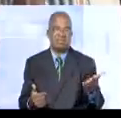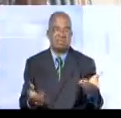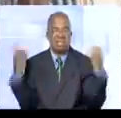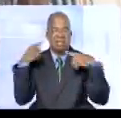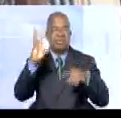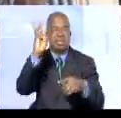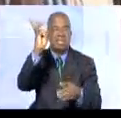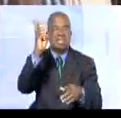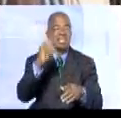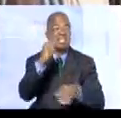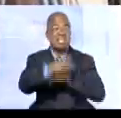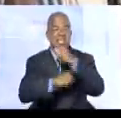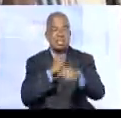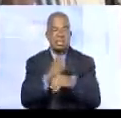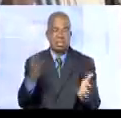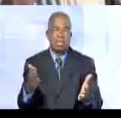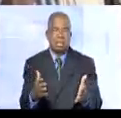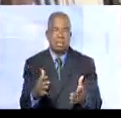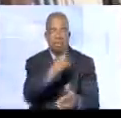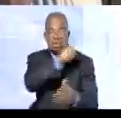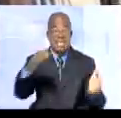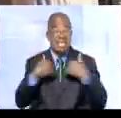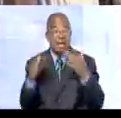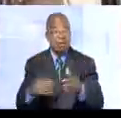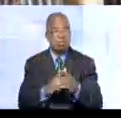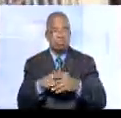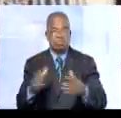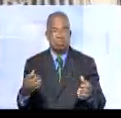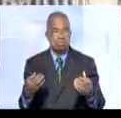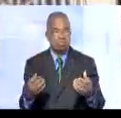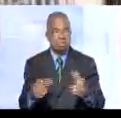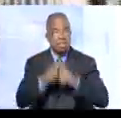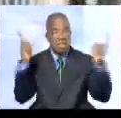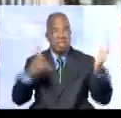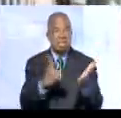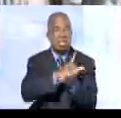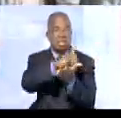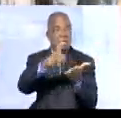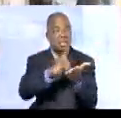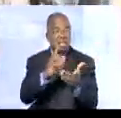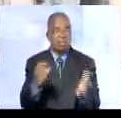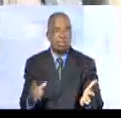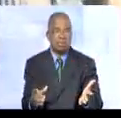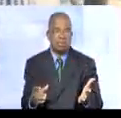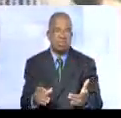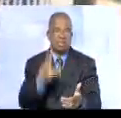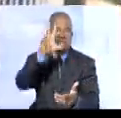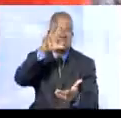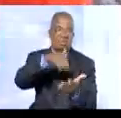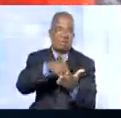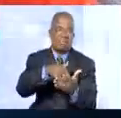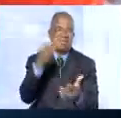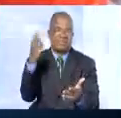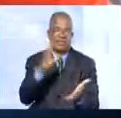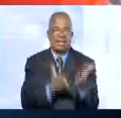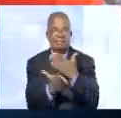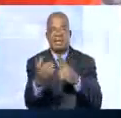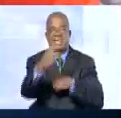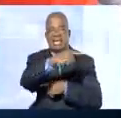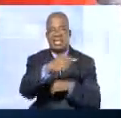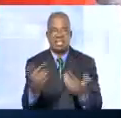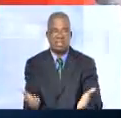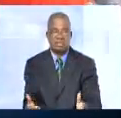supérieur en gestion de l'environnement et des ressources naturelles. Il ne gagne que 3 000 francs par jour, une somme pas assez pour payer son loyer. Avec la cabine,